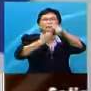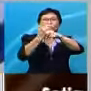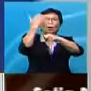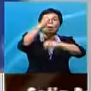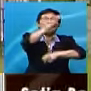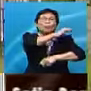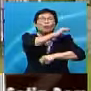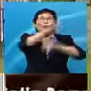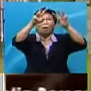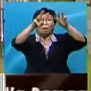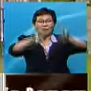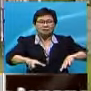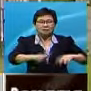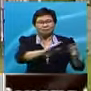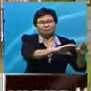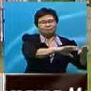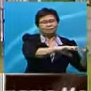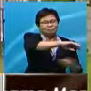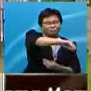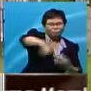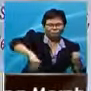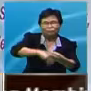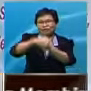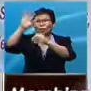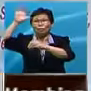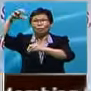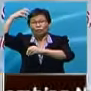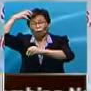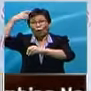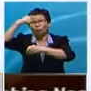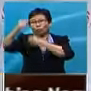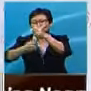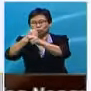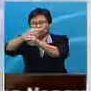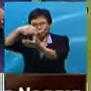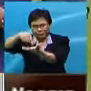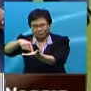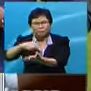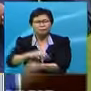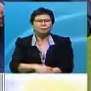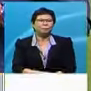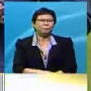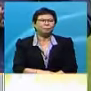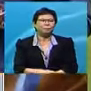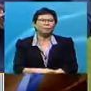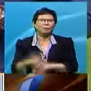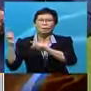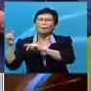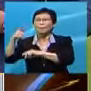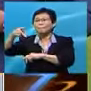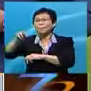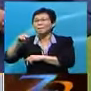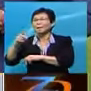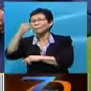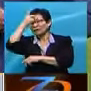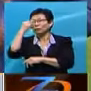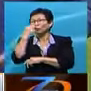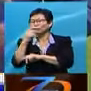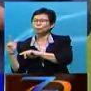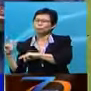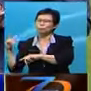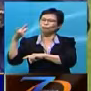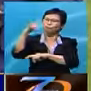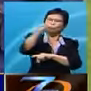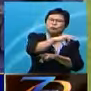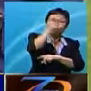kepengurusian ASEAN beralih kepada Vientiane untuk tahun ini. Kehadiran Perdana Menteri Datuk Seri Najib Tun Razak ke